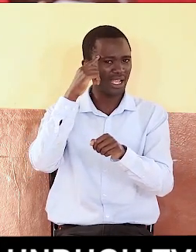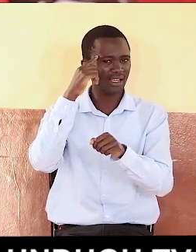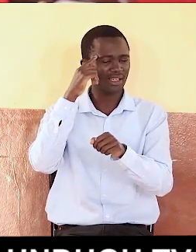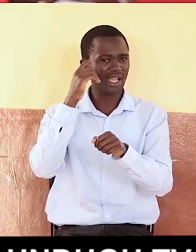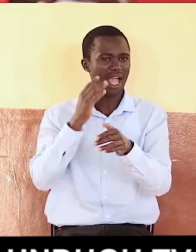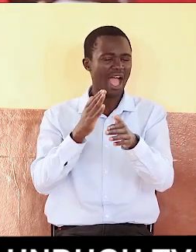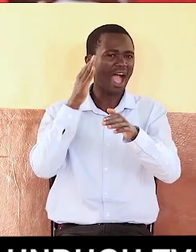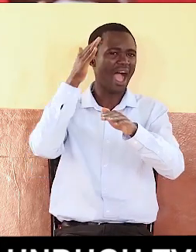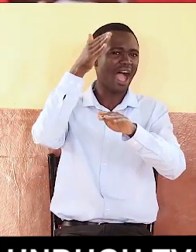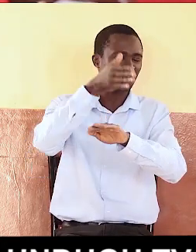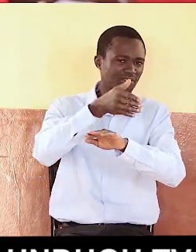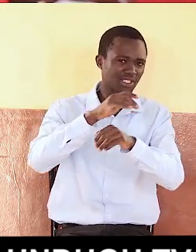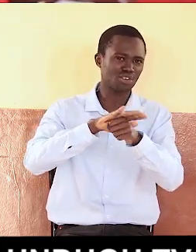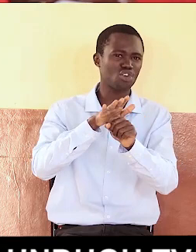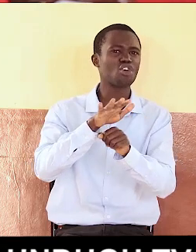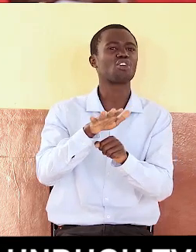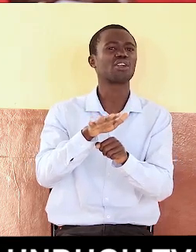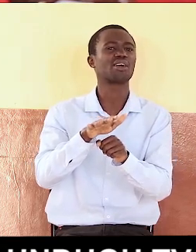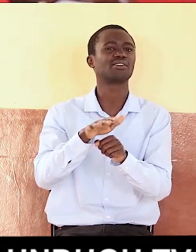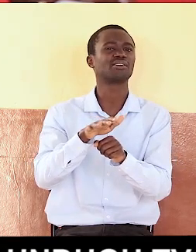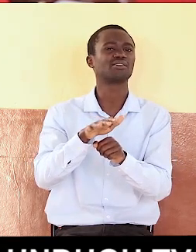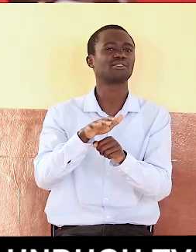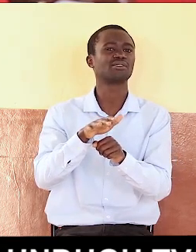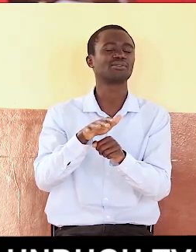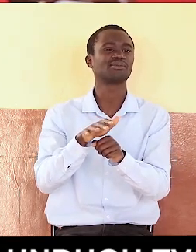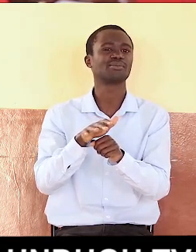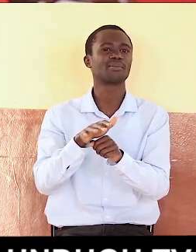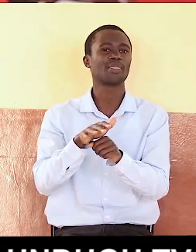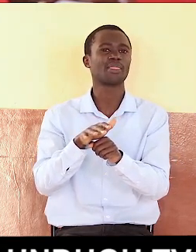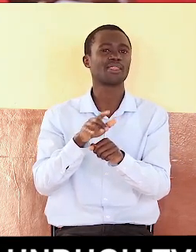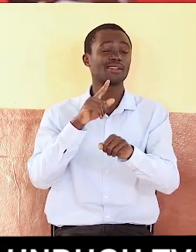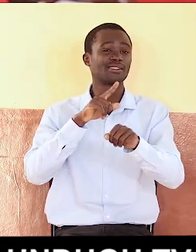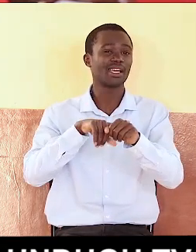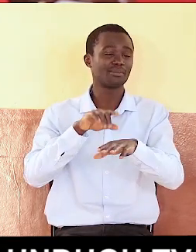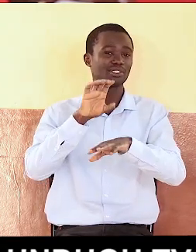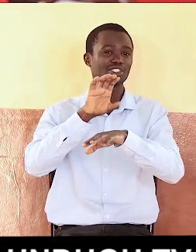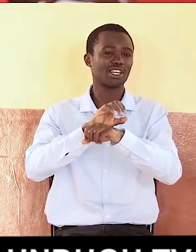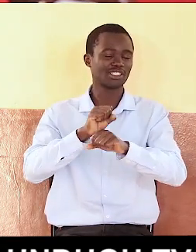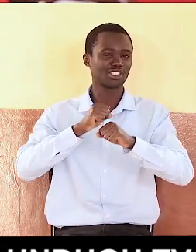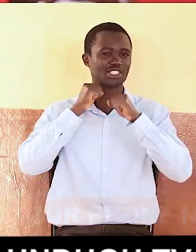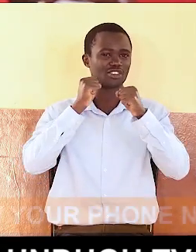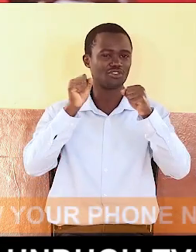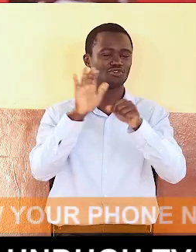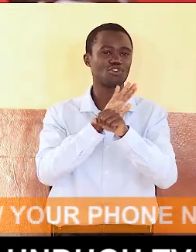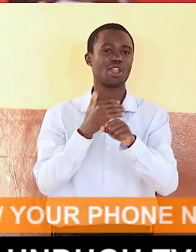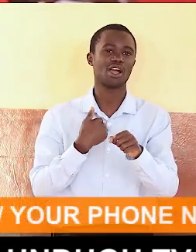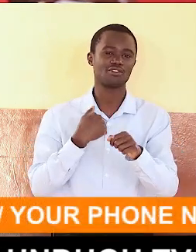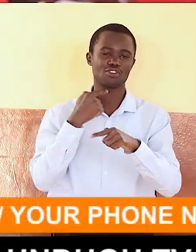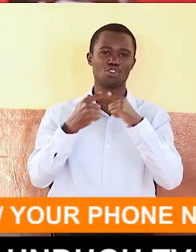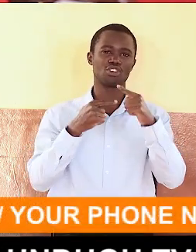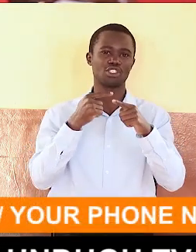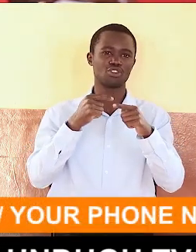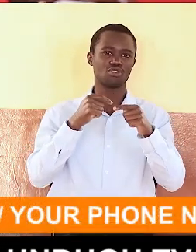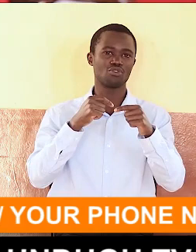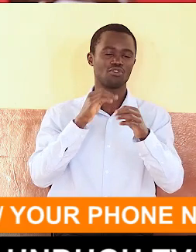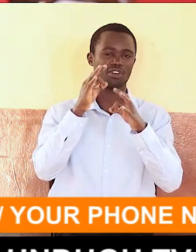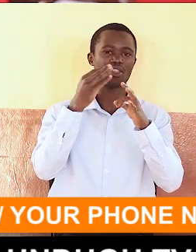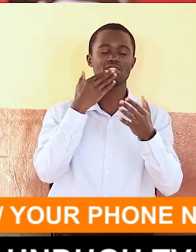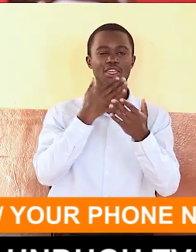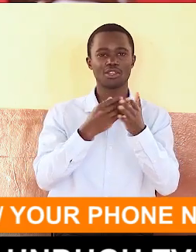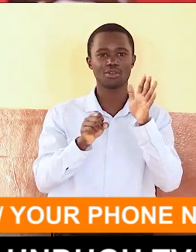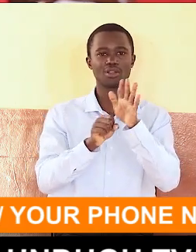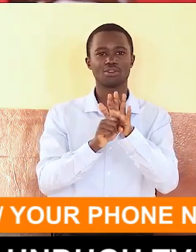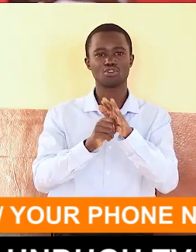recovery strategy. Ambao kanisa litakuwa na nguvu na tutaendelea saidi. Asante